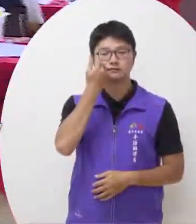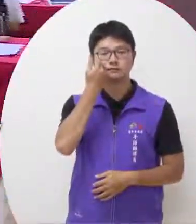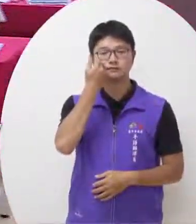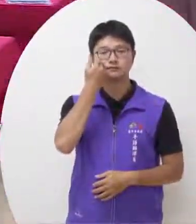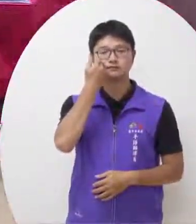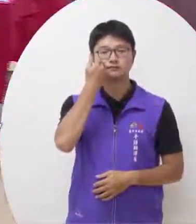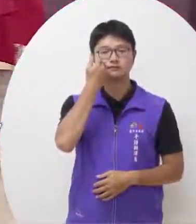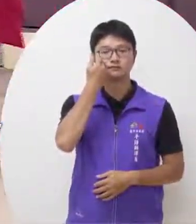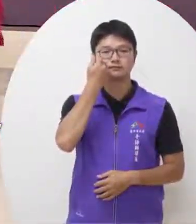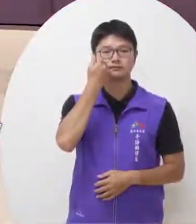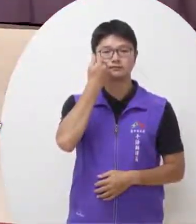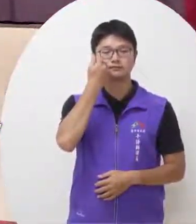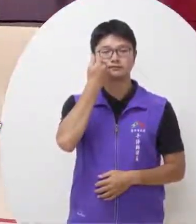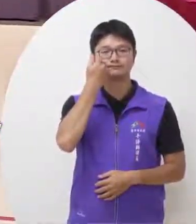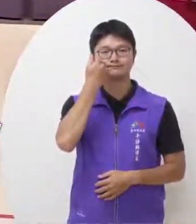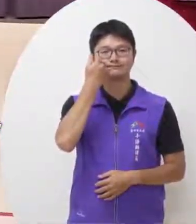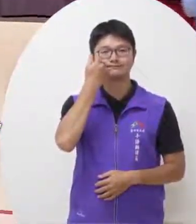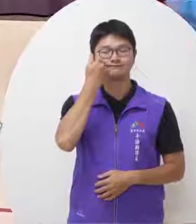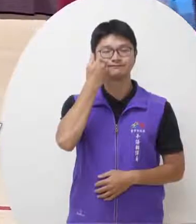OK